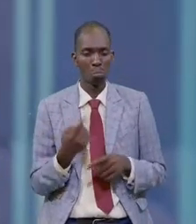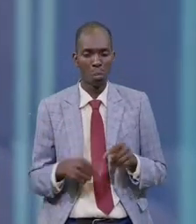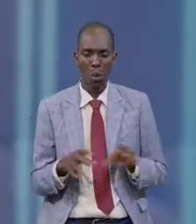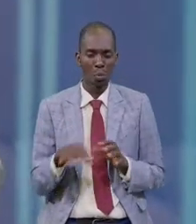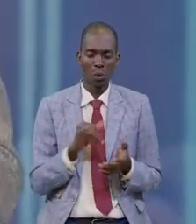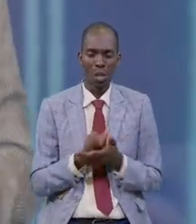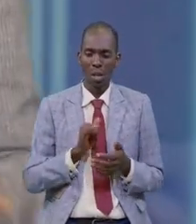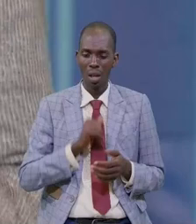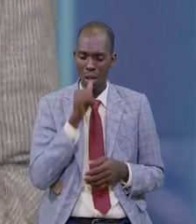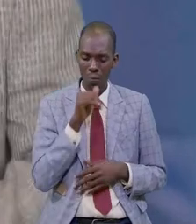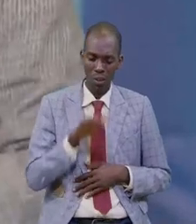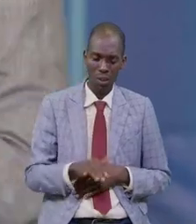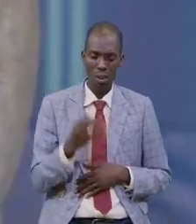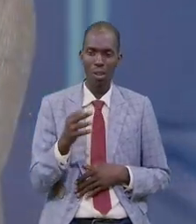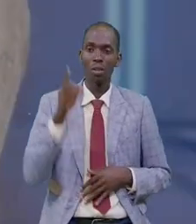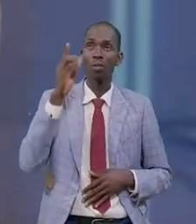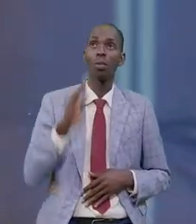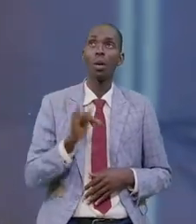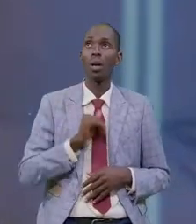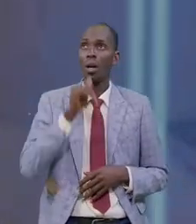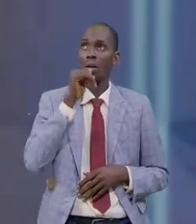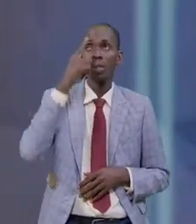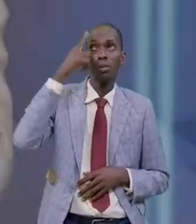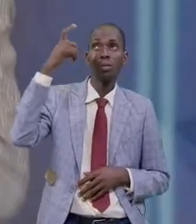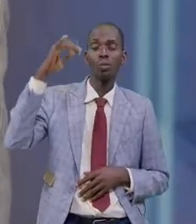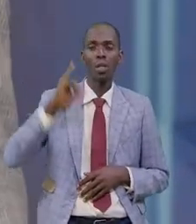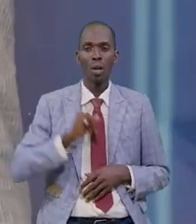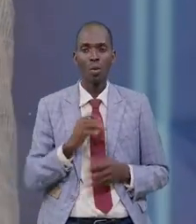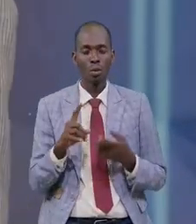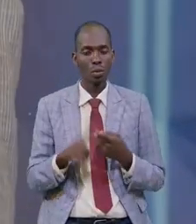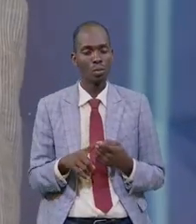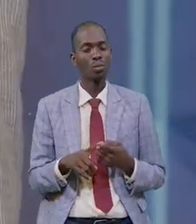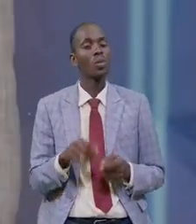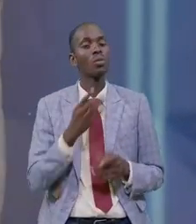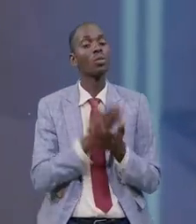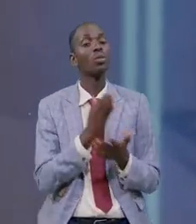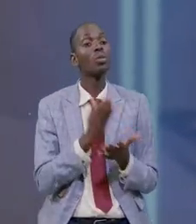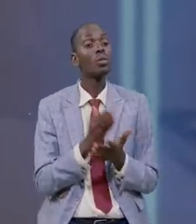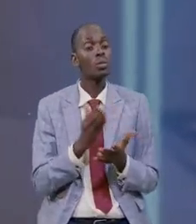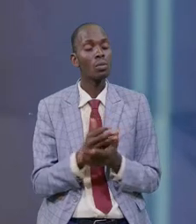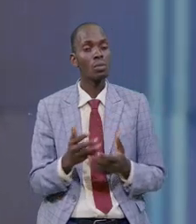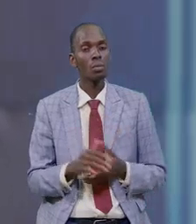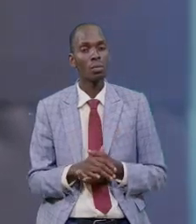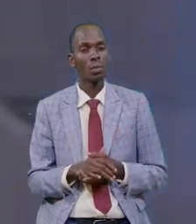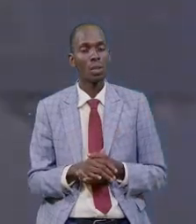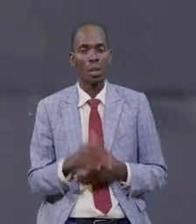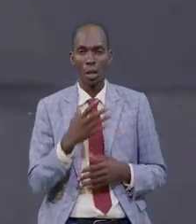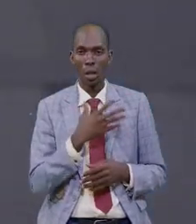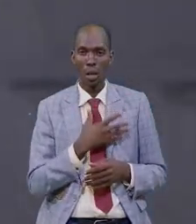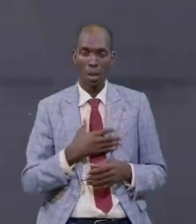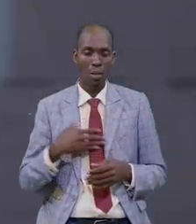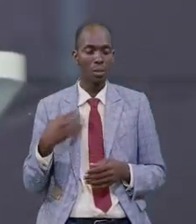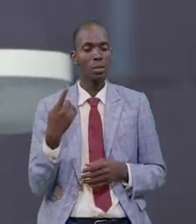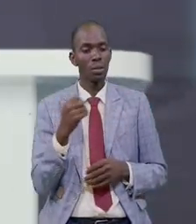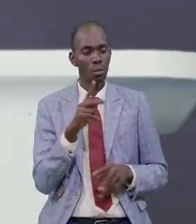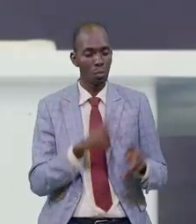non je suis enfant de Dieu je suis un rêveur je veux aller là-bas on dit tais-toi tais-toi menteur et ils ont